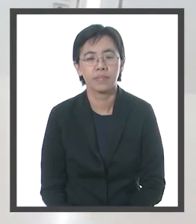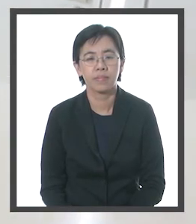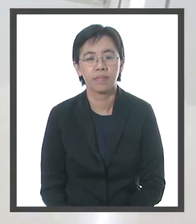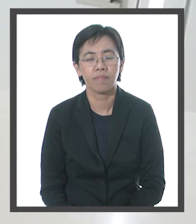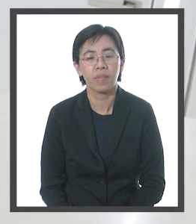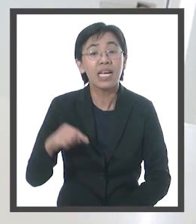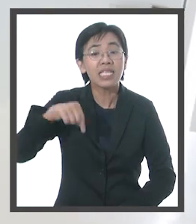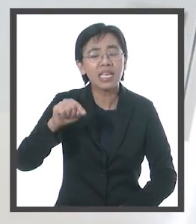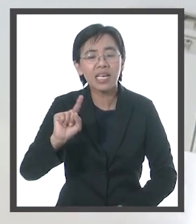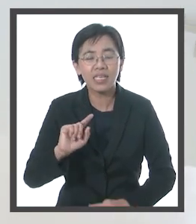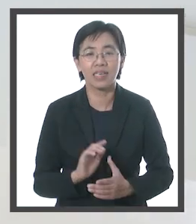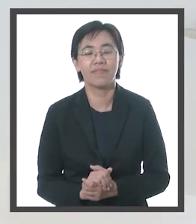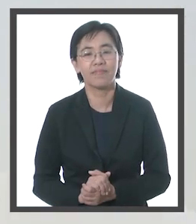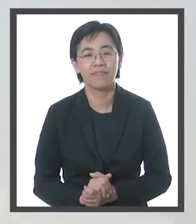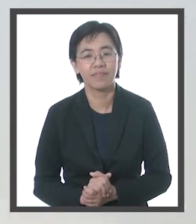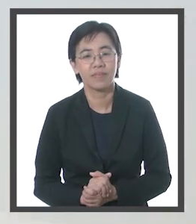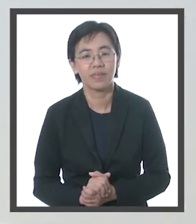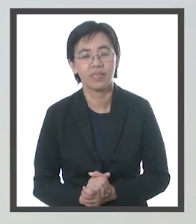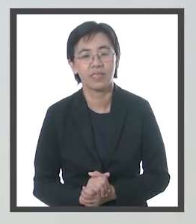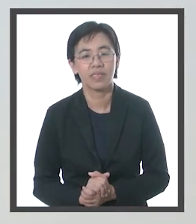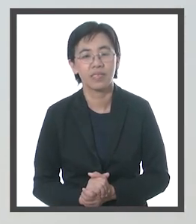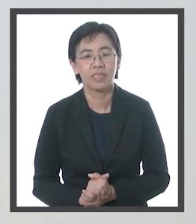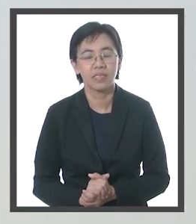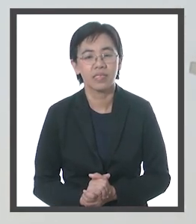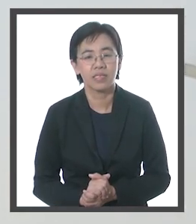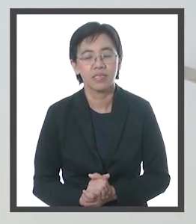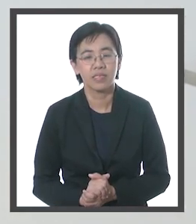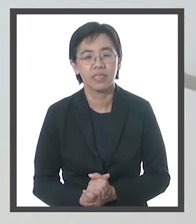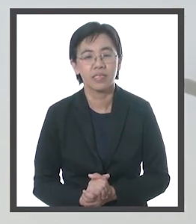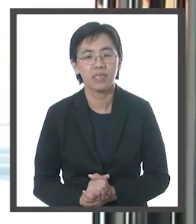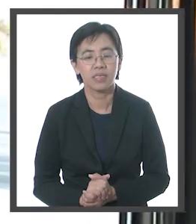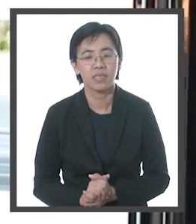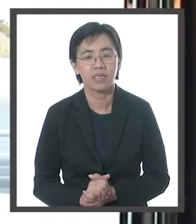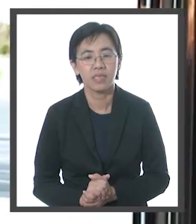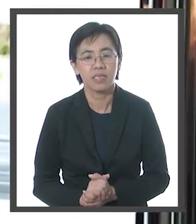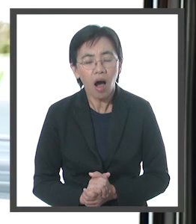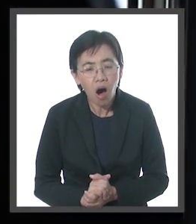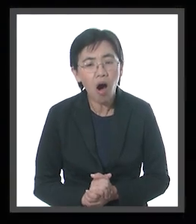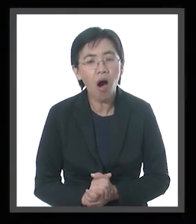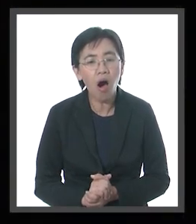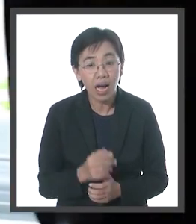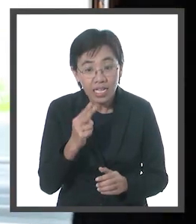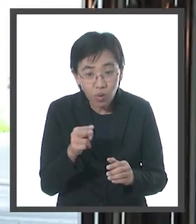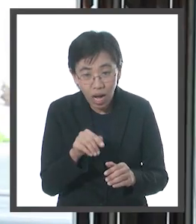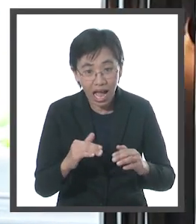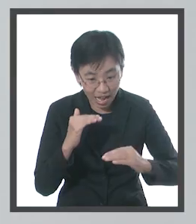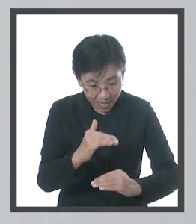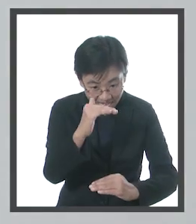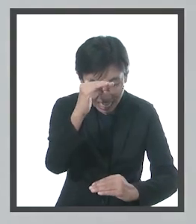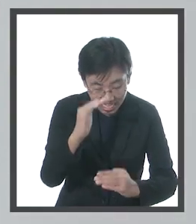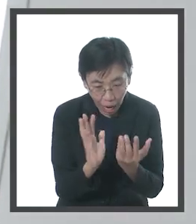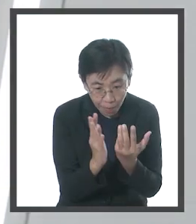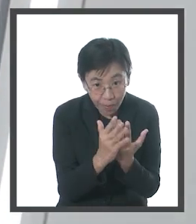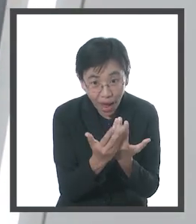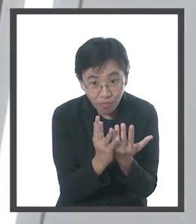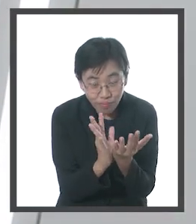เอาพื้นที่นี่อะไรอะคะดร.ปลูกนี่ปลูกไอ้ผักสลัดนี่คะ ใช่ค่ะตู้ตรงนี้เนี่ยจะต่